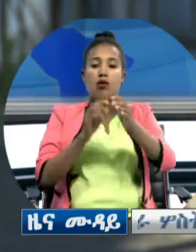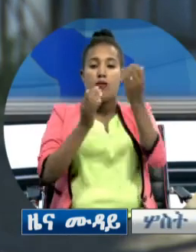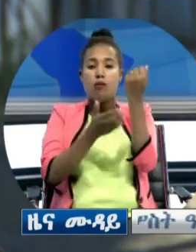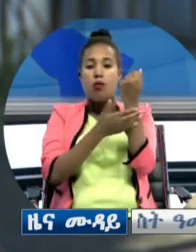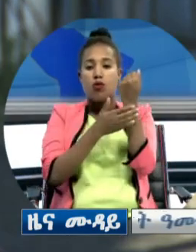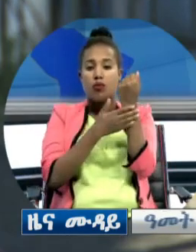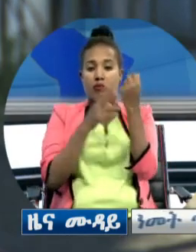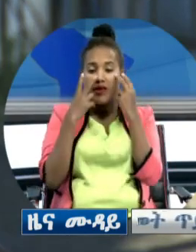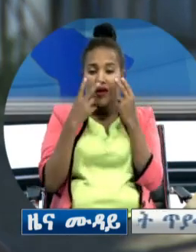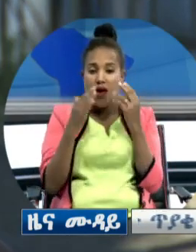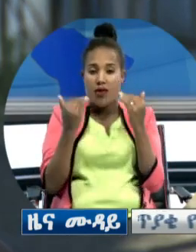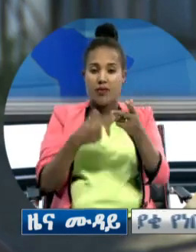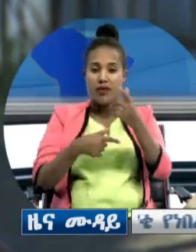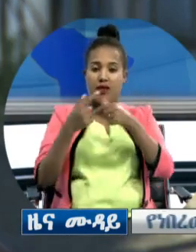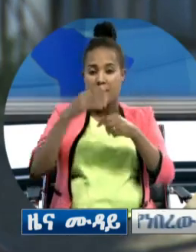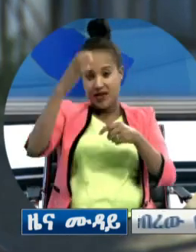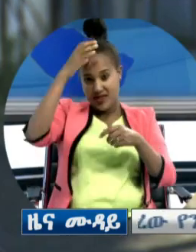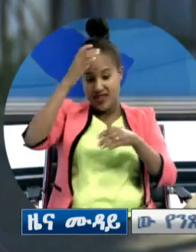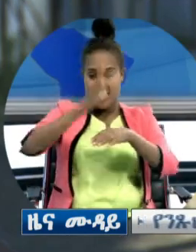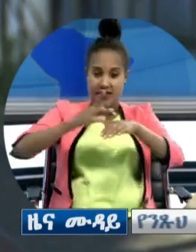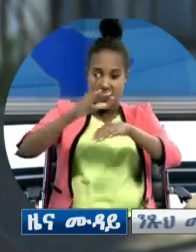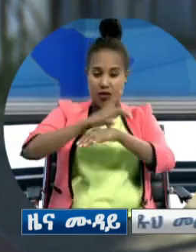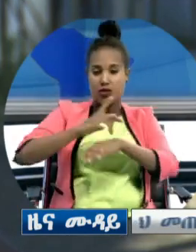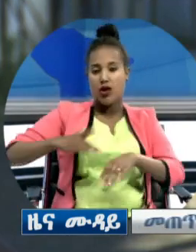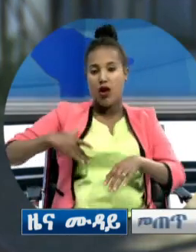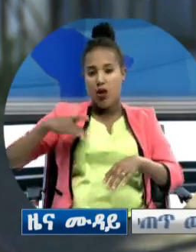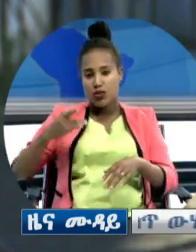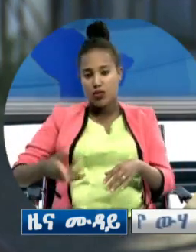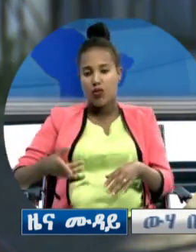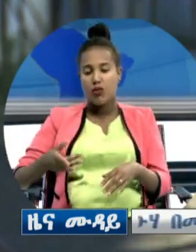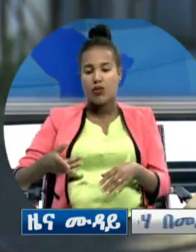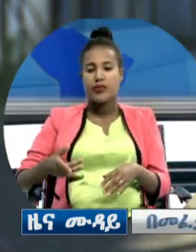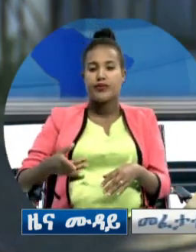ፖል አሁን የመጣው ፖል መንግስት ከፍተኛ ወጪ አውጥቶ